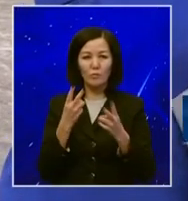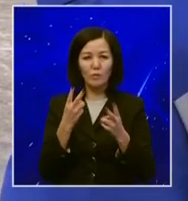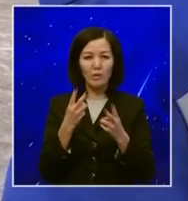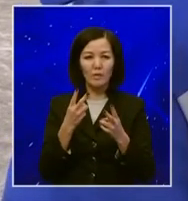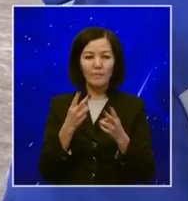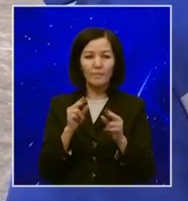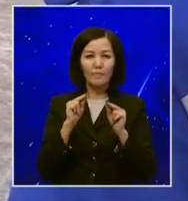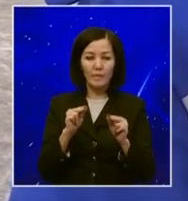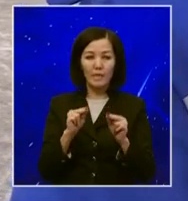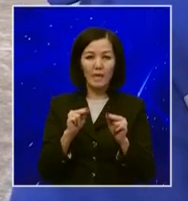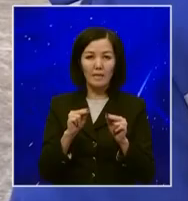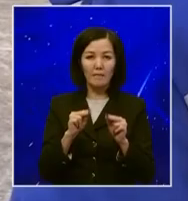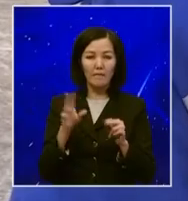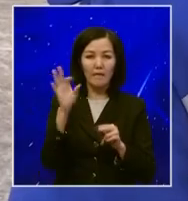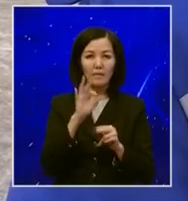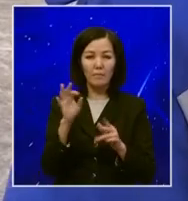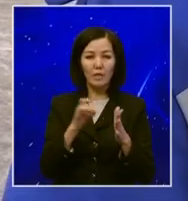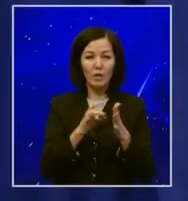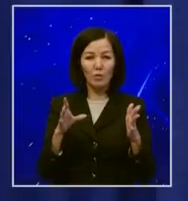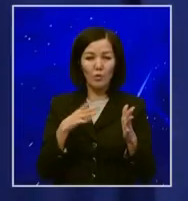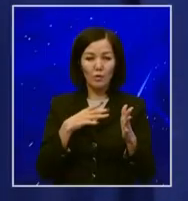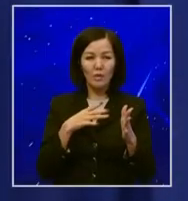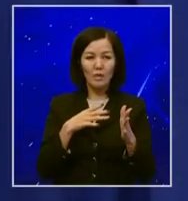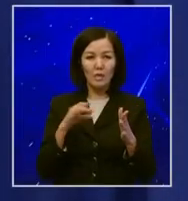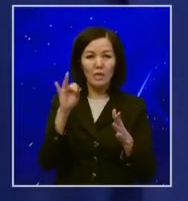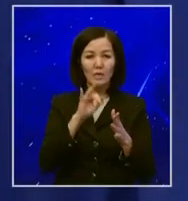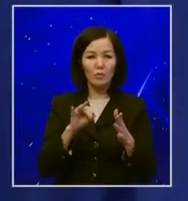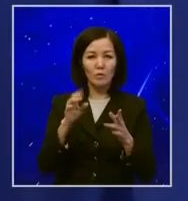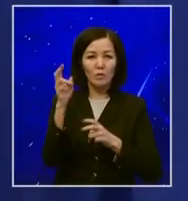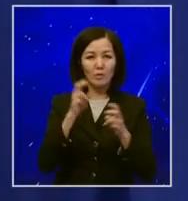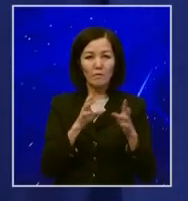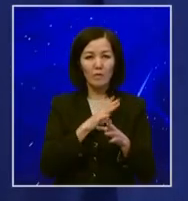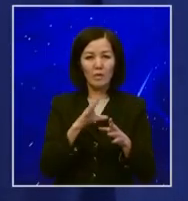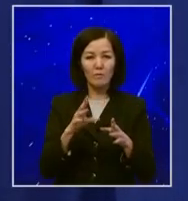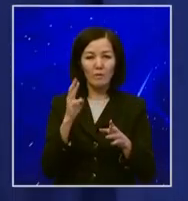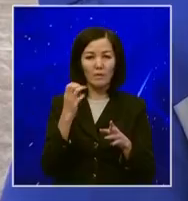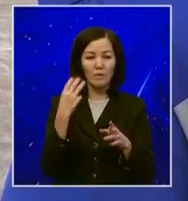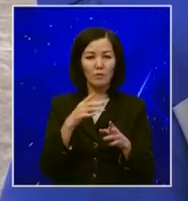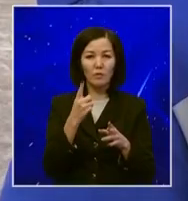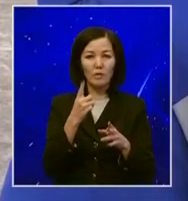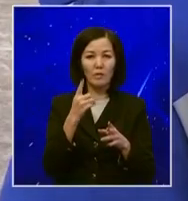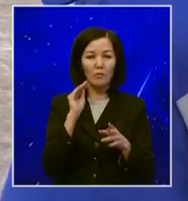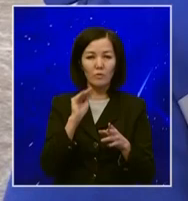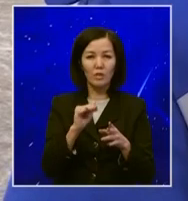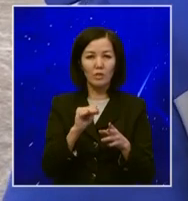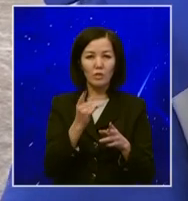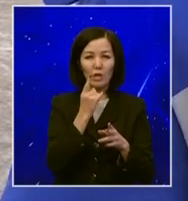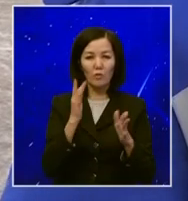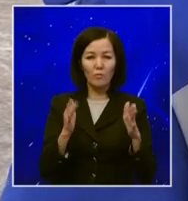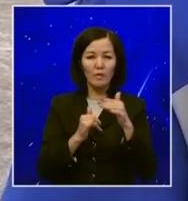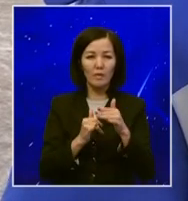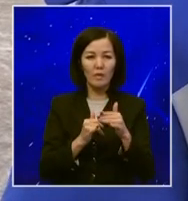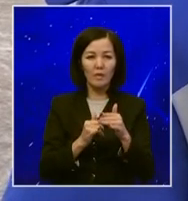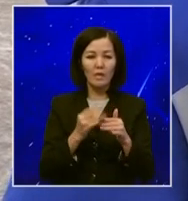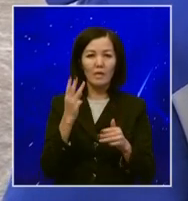реально. Мы поставили в октябре месяце рекорд. То есть в истории завода никогда не делали 341 тысячу аккумуляторов. Ну, 341 тысяч,